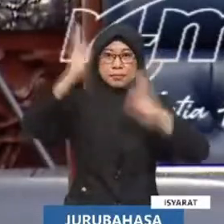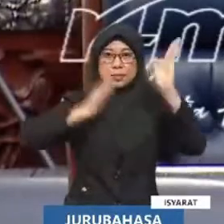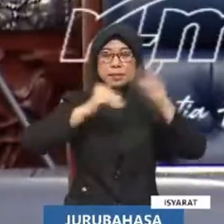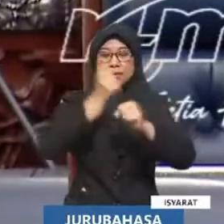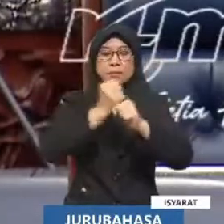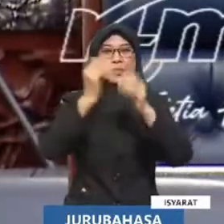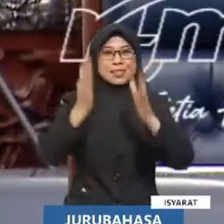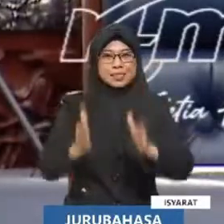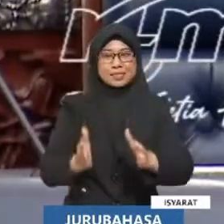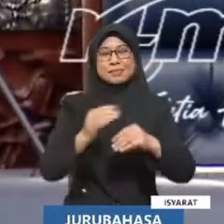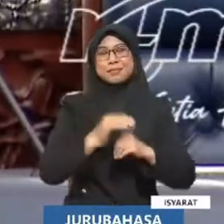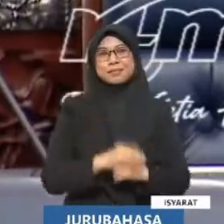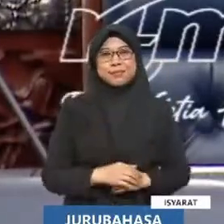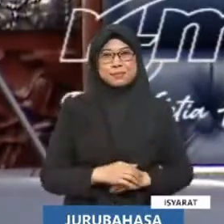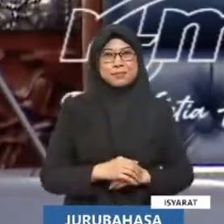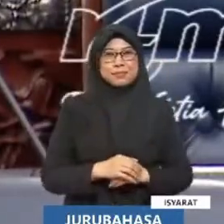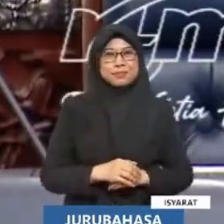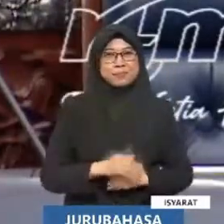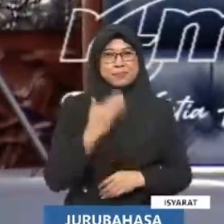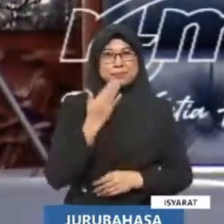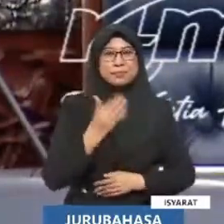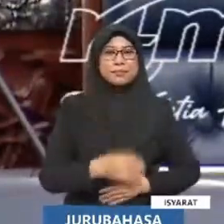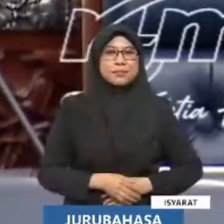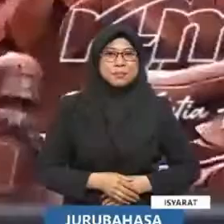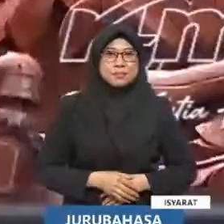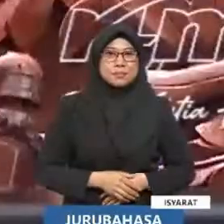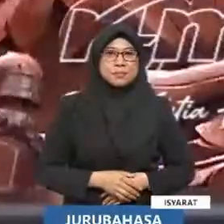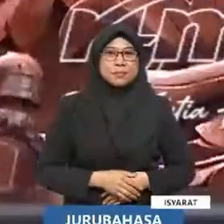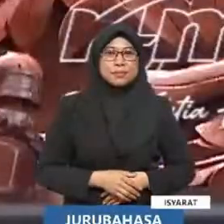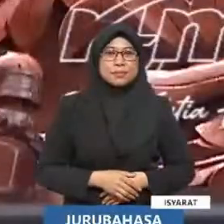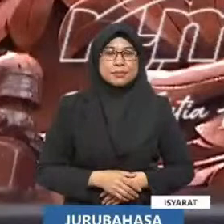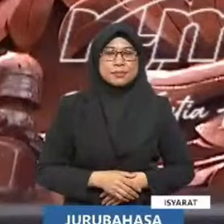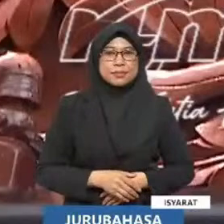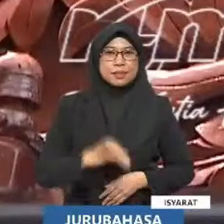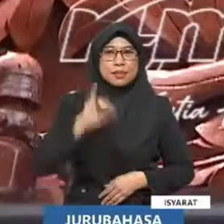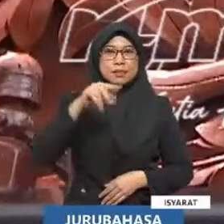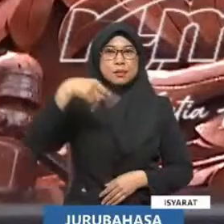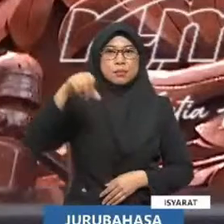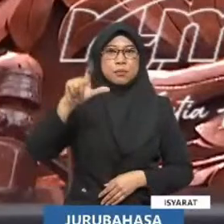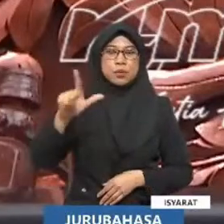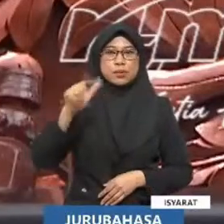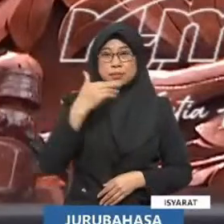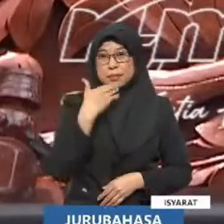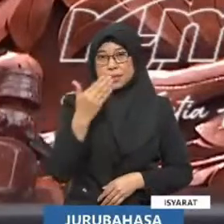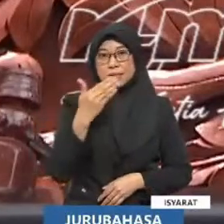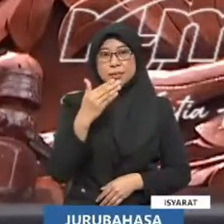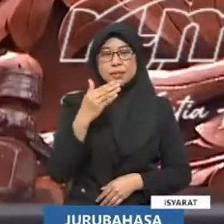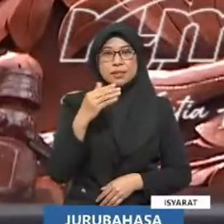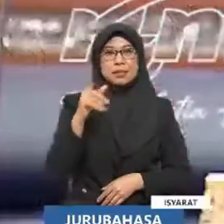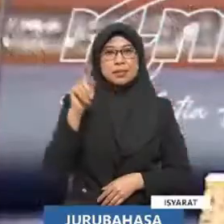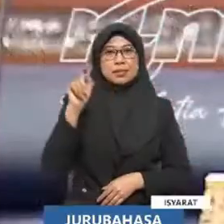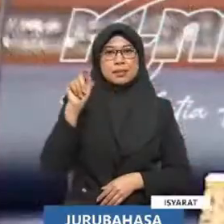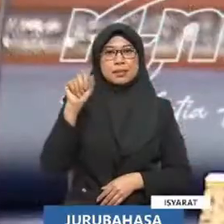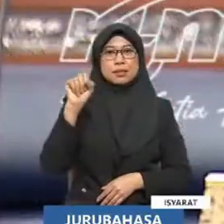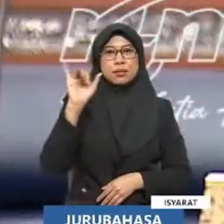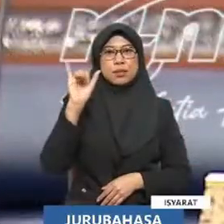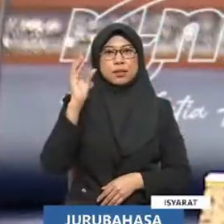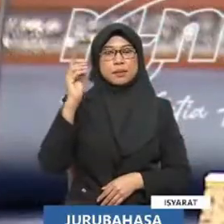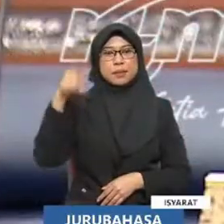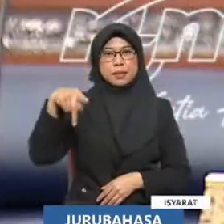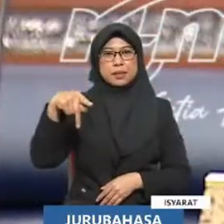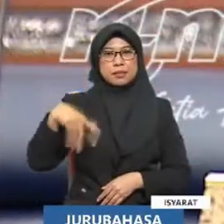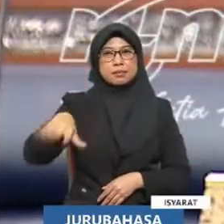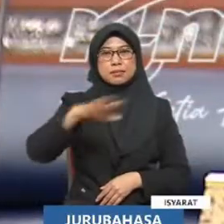bekas daripada negara kita sendiri Hai kekasih nama jempol screen kasih-kasih speaker